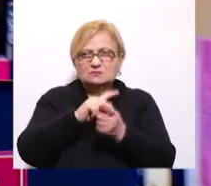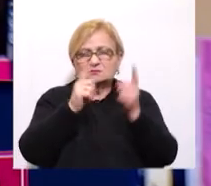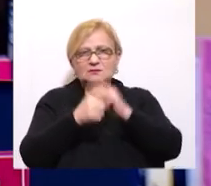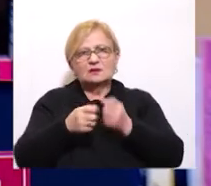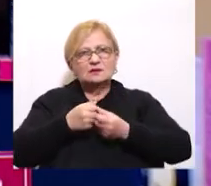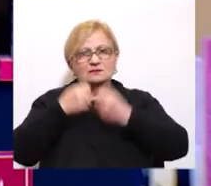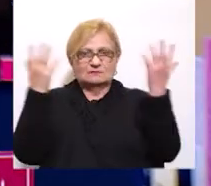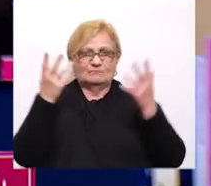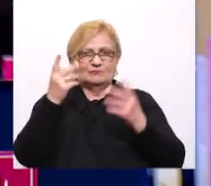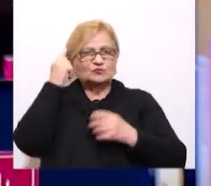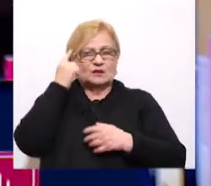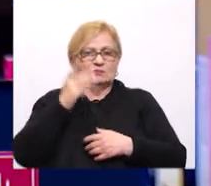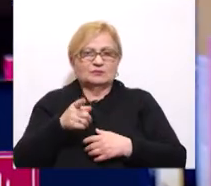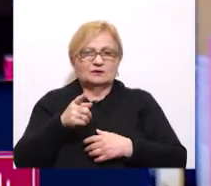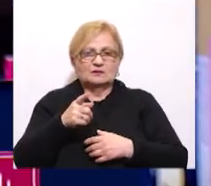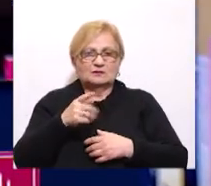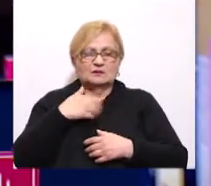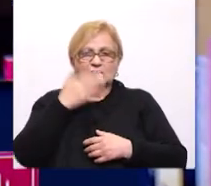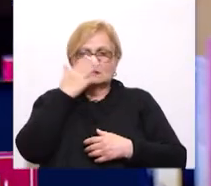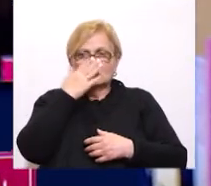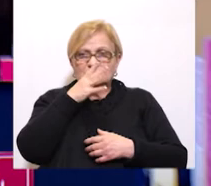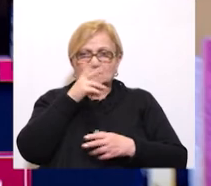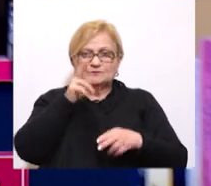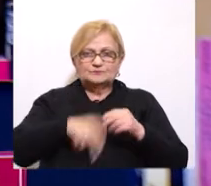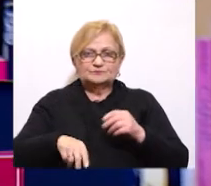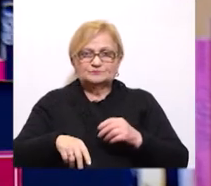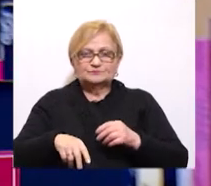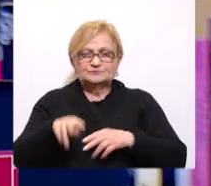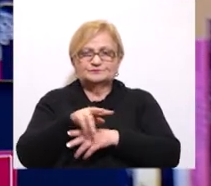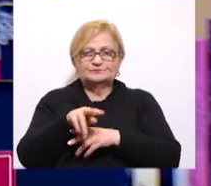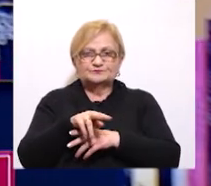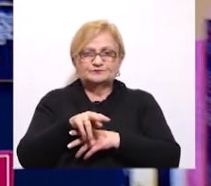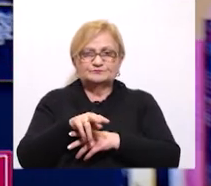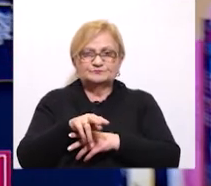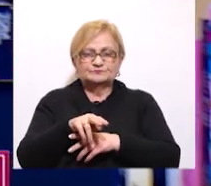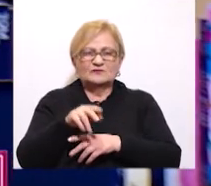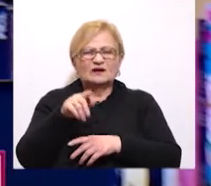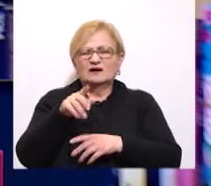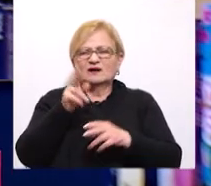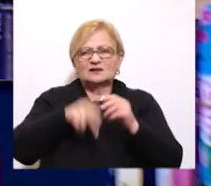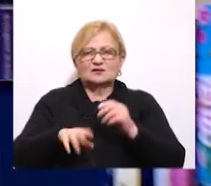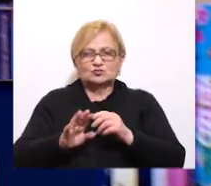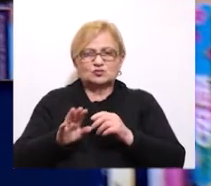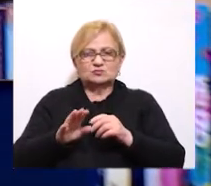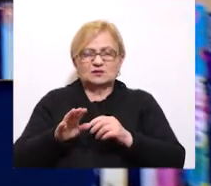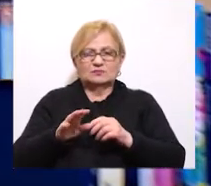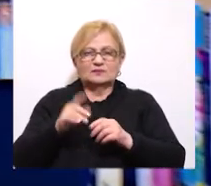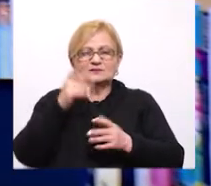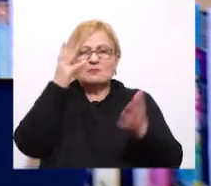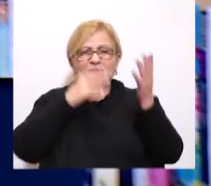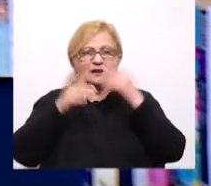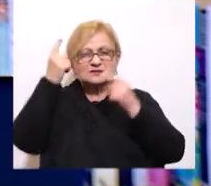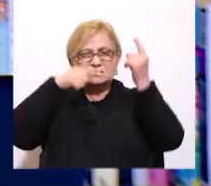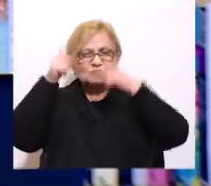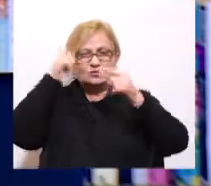გადამყვანი ფიქრი. ჩვენი გაკვეთილის დრო ამოიწურა. ლიტერატურა კი ამოუწურავი და ფანტასტიკური